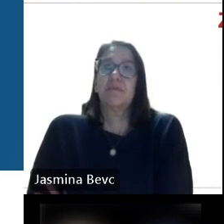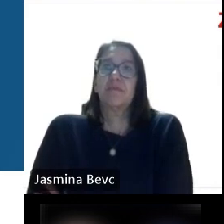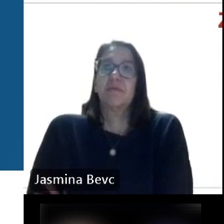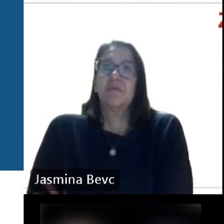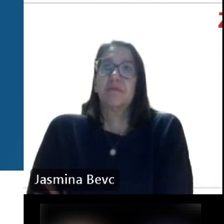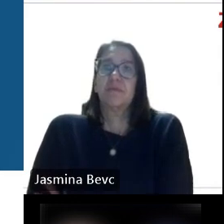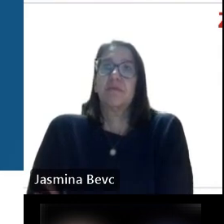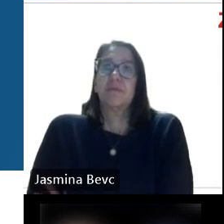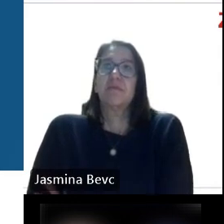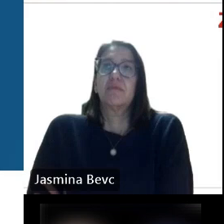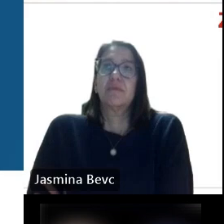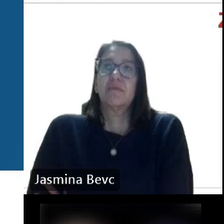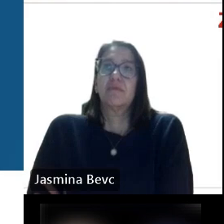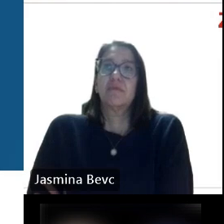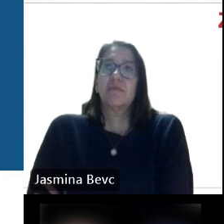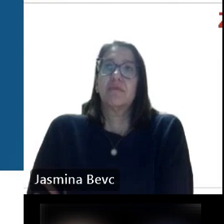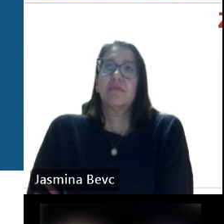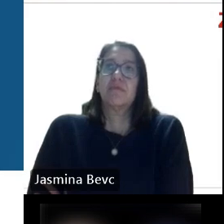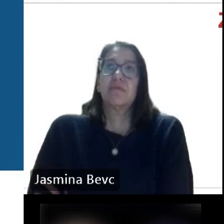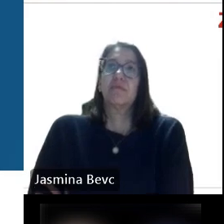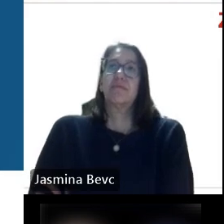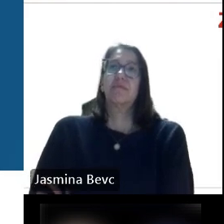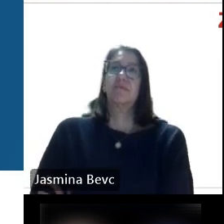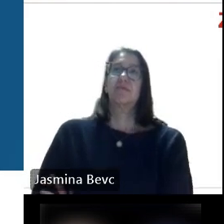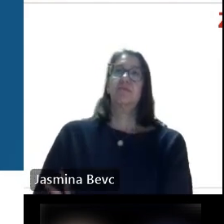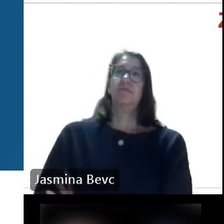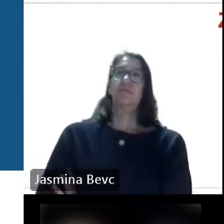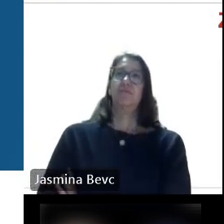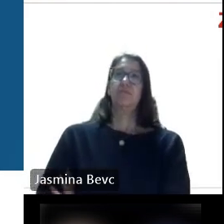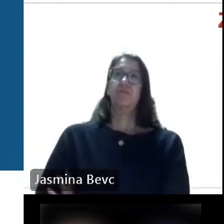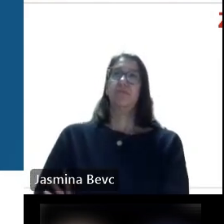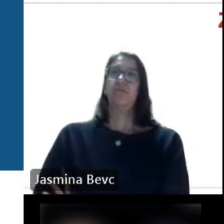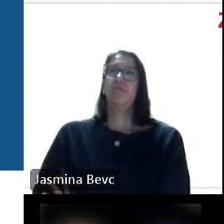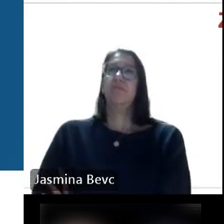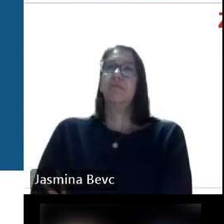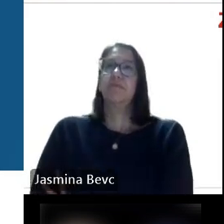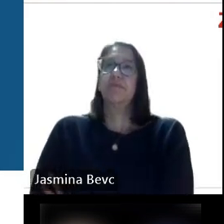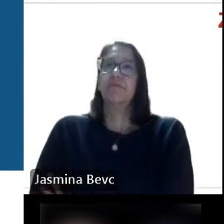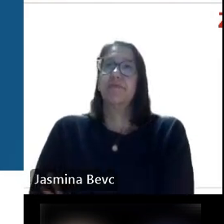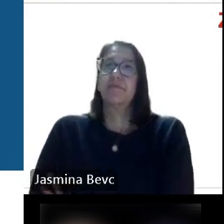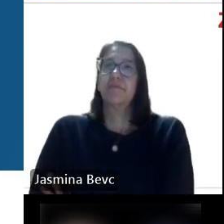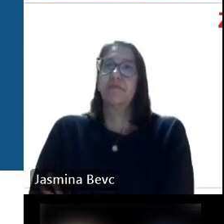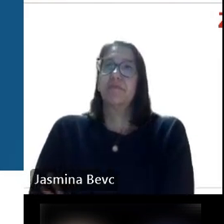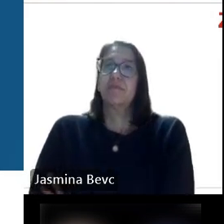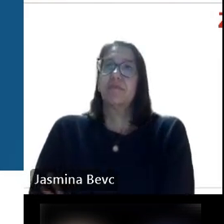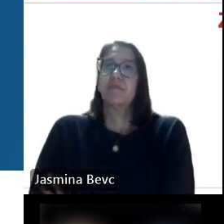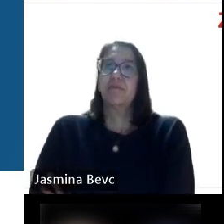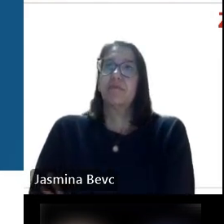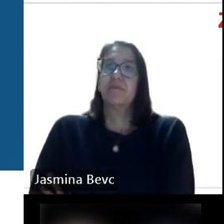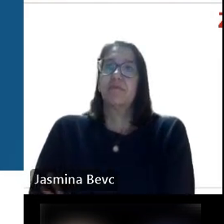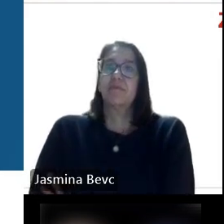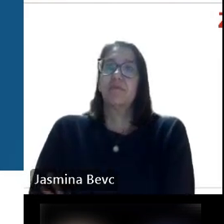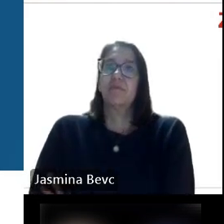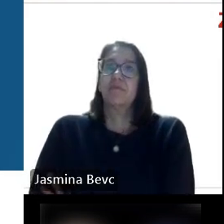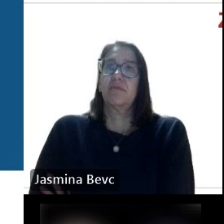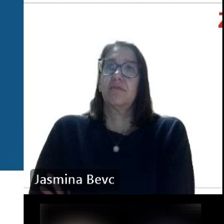temperaturo, ki jo potem ona sama, glede na programsko opremo, ki jo ima,